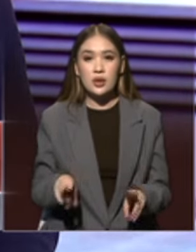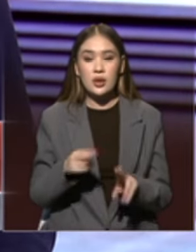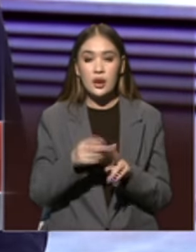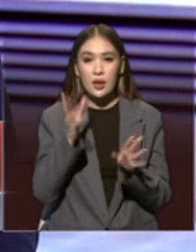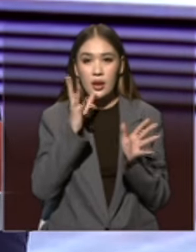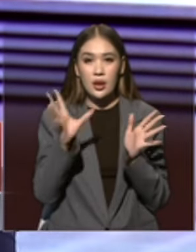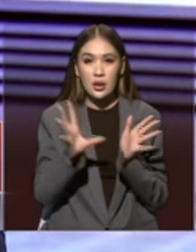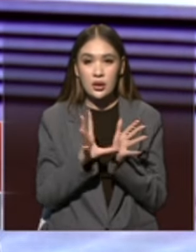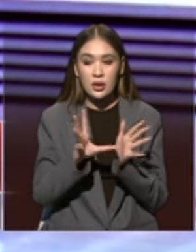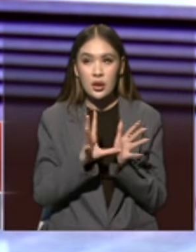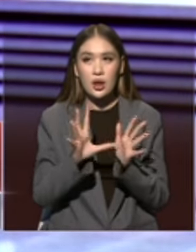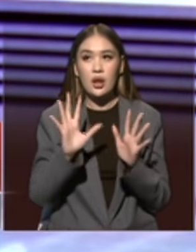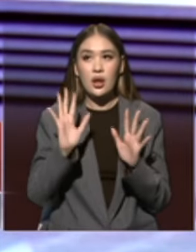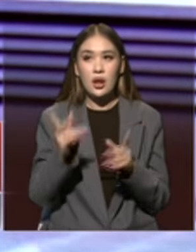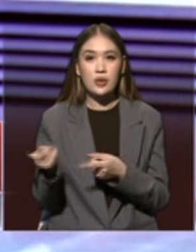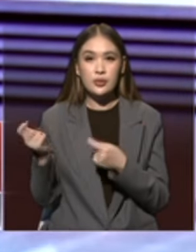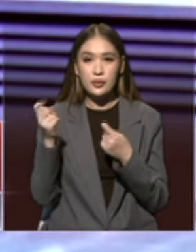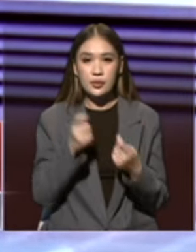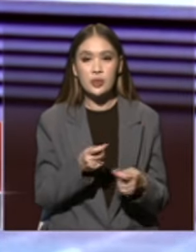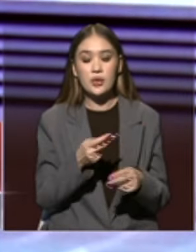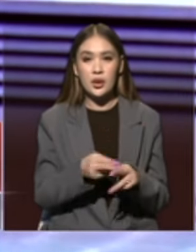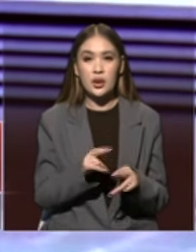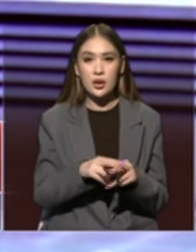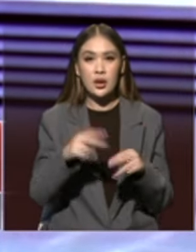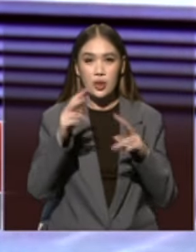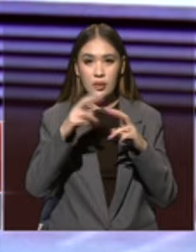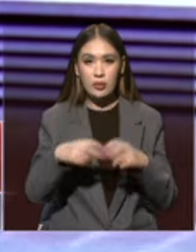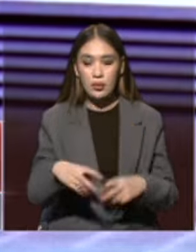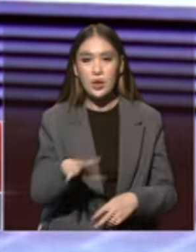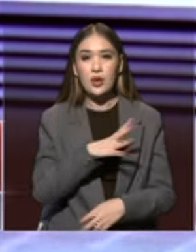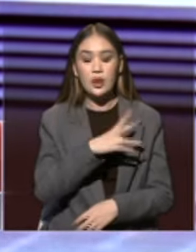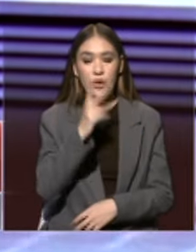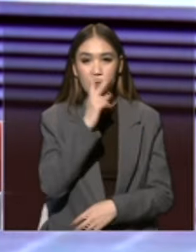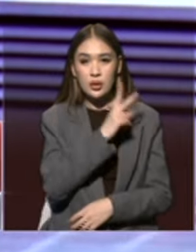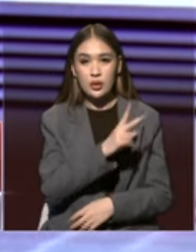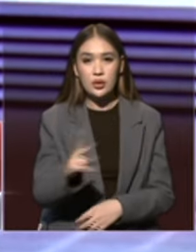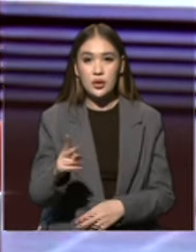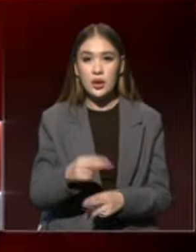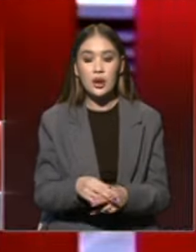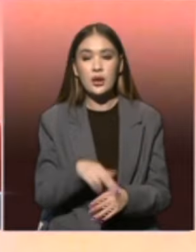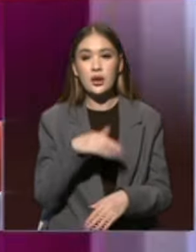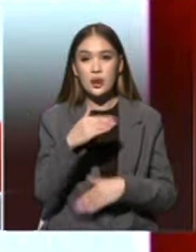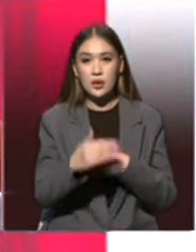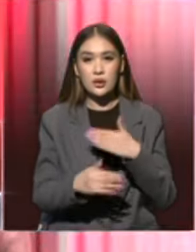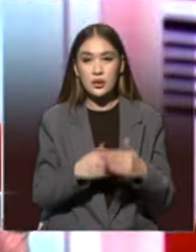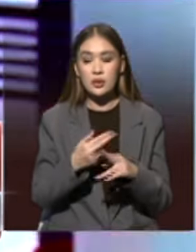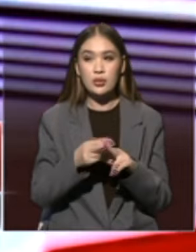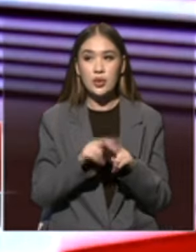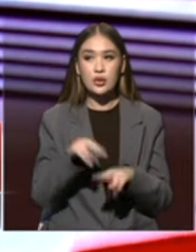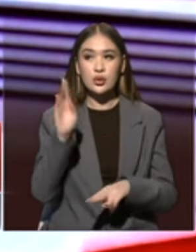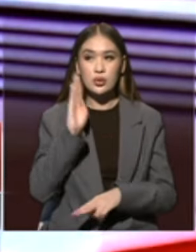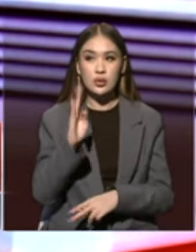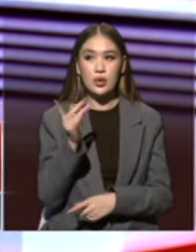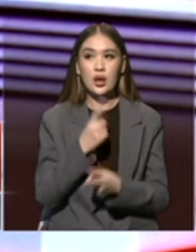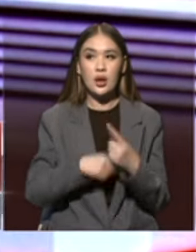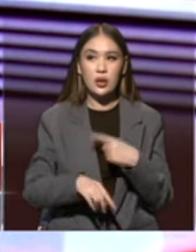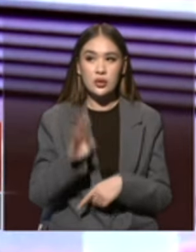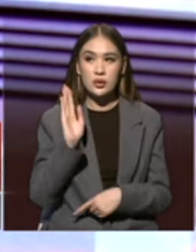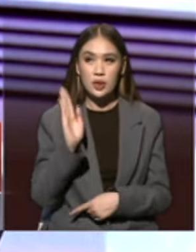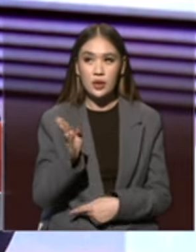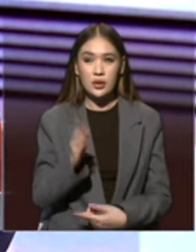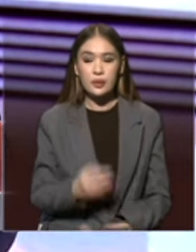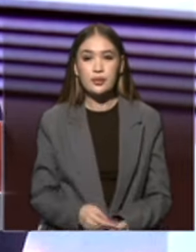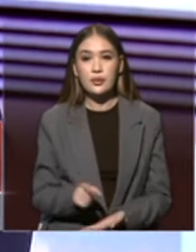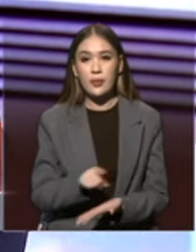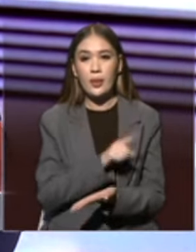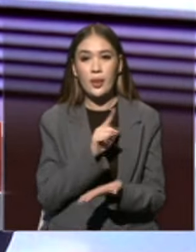қойып, откачка жасады ғой. Құлсарының өзінде біз бардық, ол кезде көрдік. Кезең-кезеңмен ол жақта мысалы су қайтады,